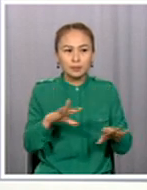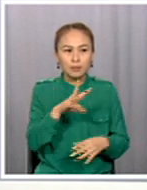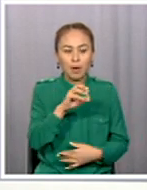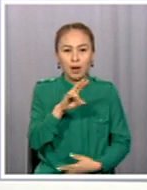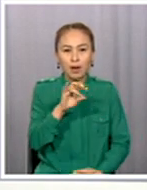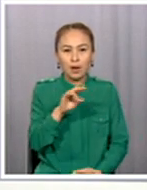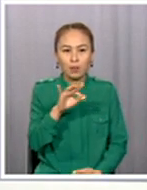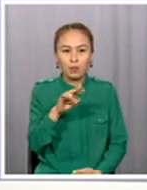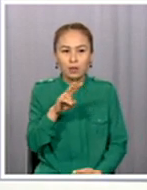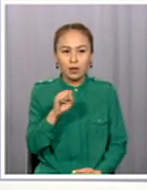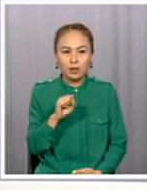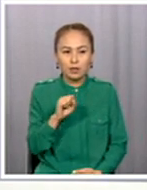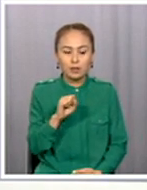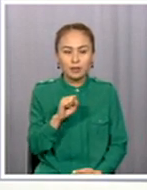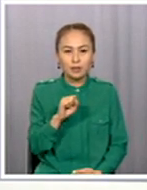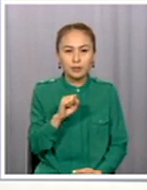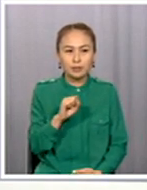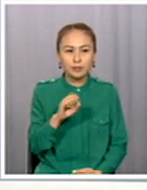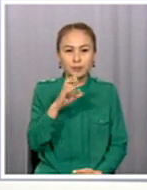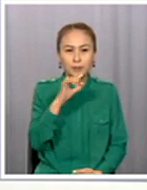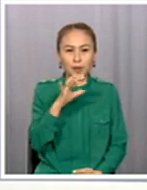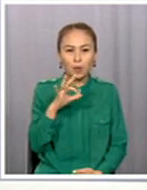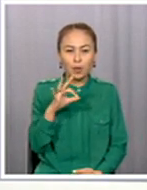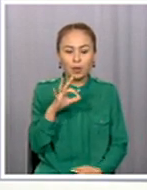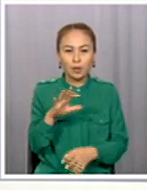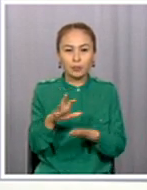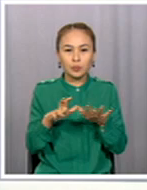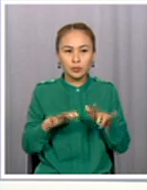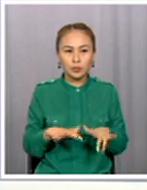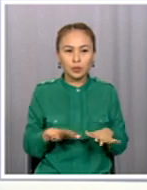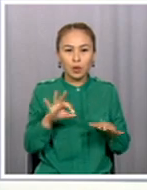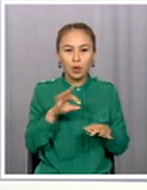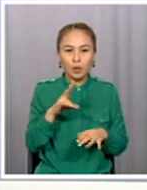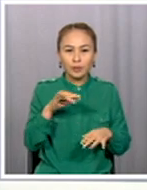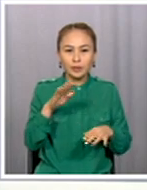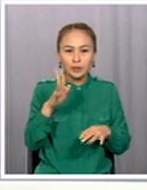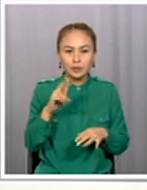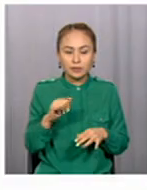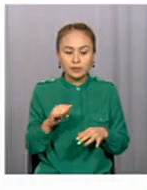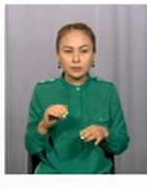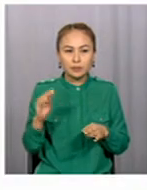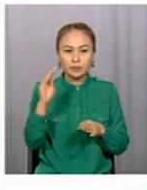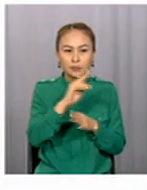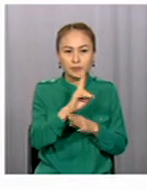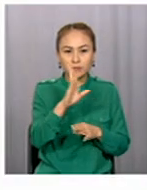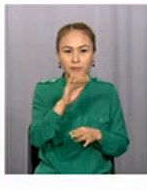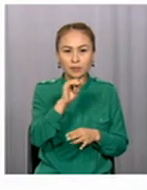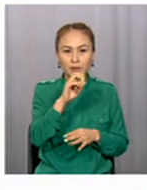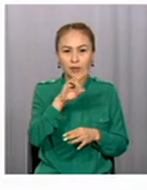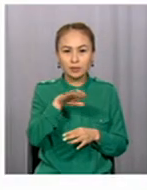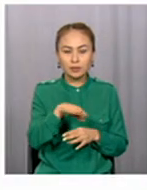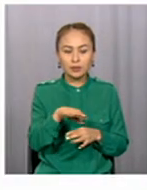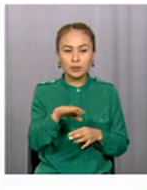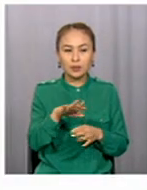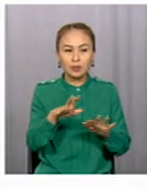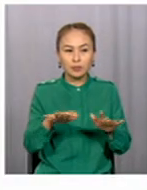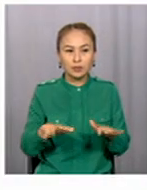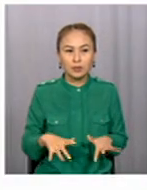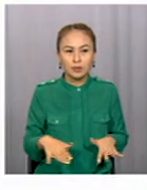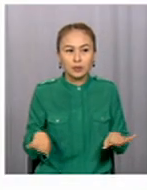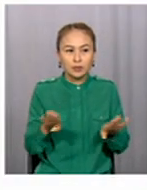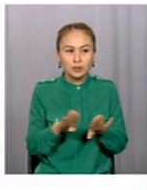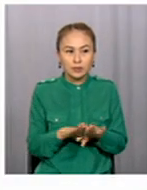молекулалық компьютерлер, биокомпьютерлер, оптикалық және кванттық компьютерлер. Енді